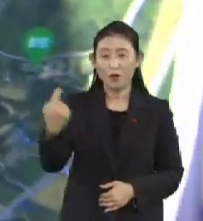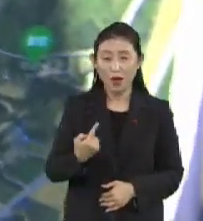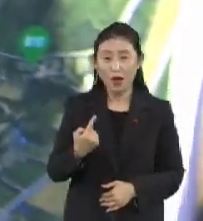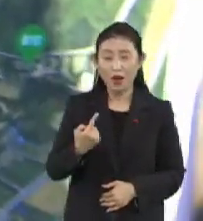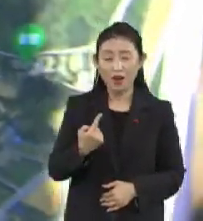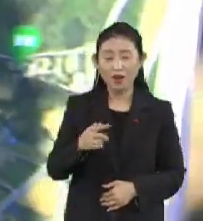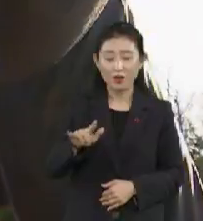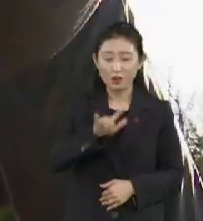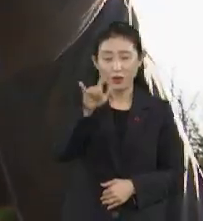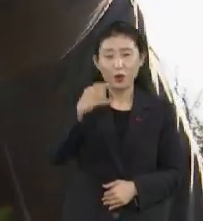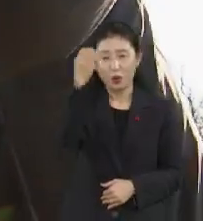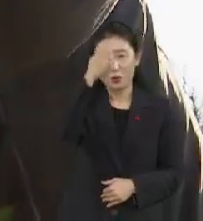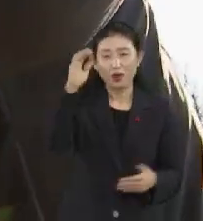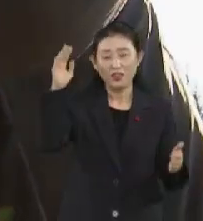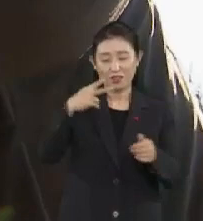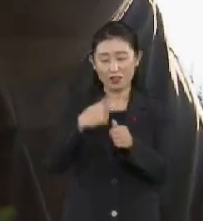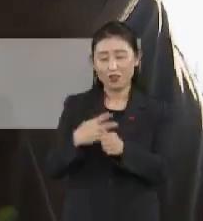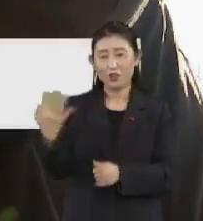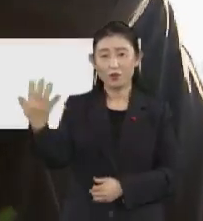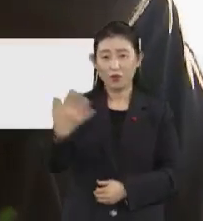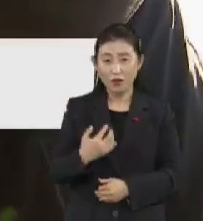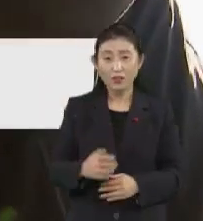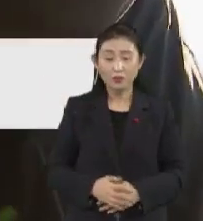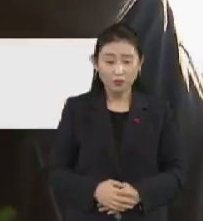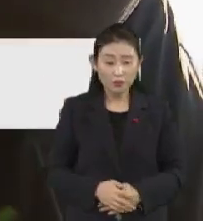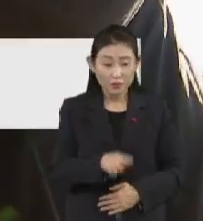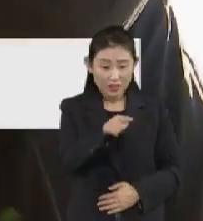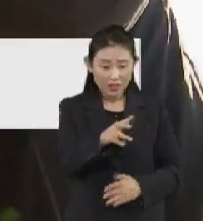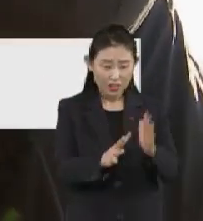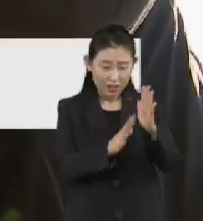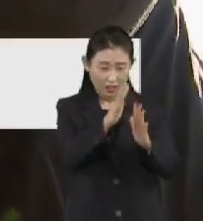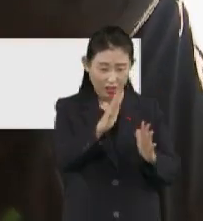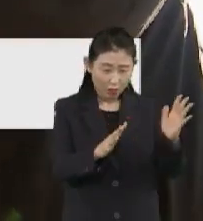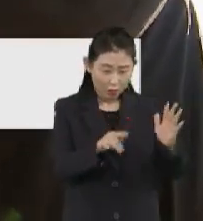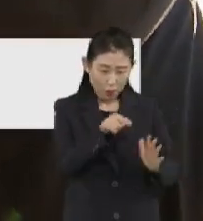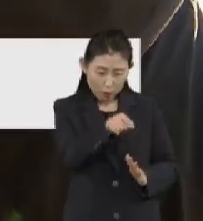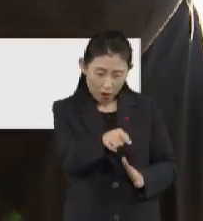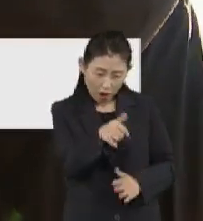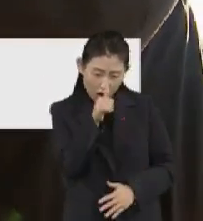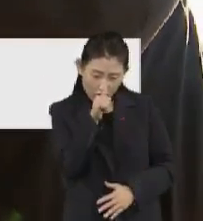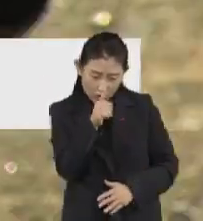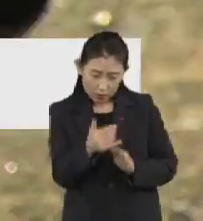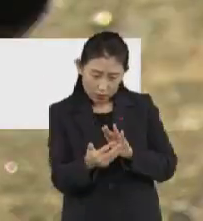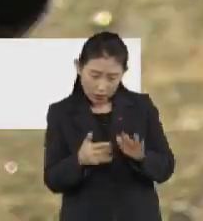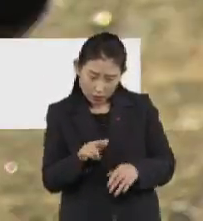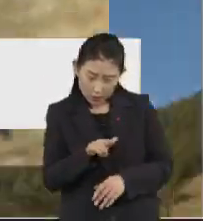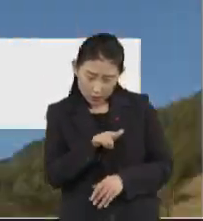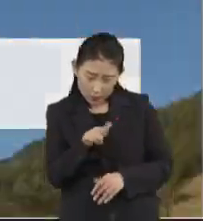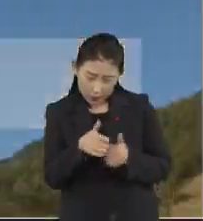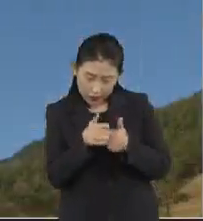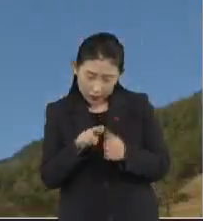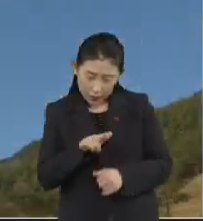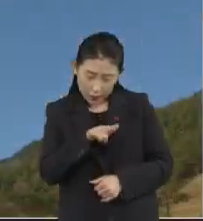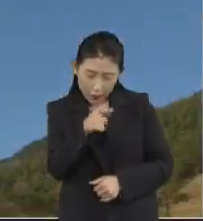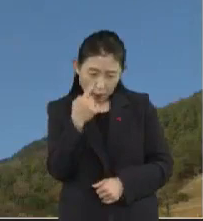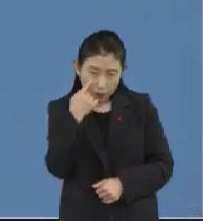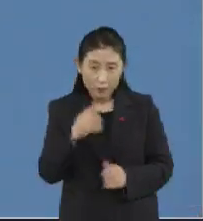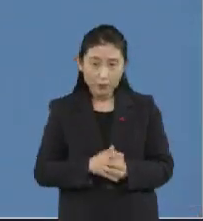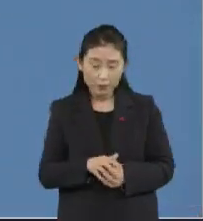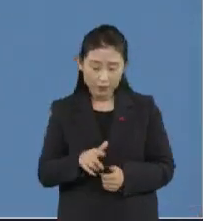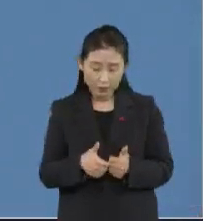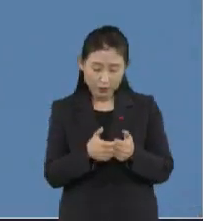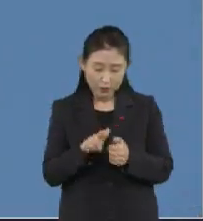전 작전회의. 쭉 부분에 나무가 보이잖아. 이 나무 밑에를 한번 우리가 천천히 한번 찾아보는 거야. 드론을 멀리